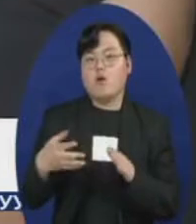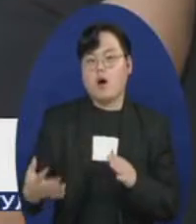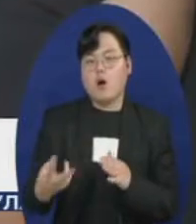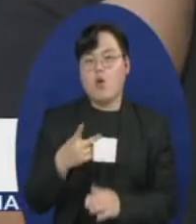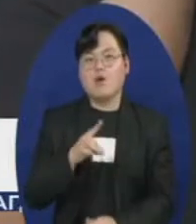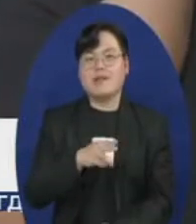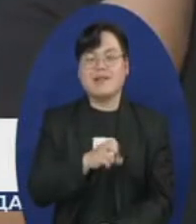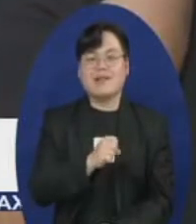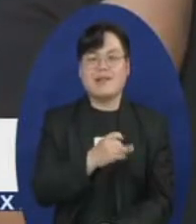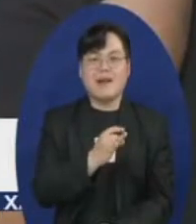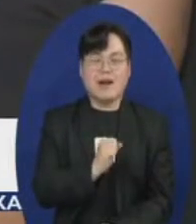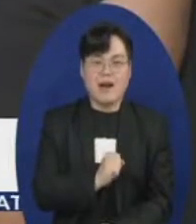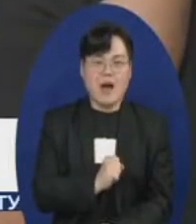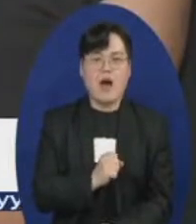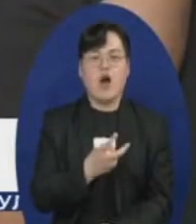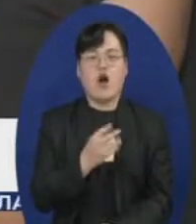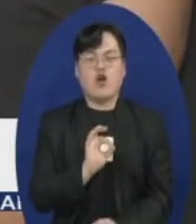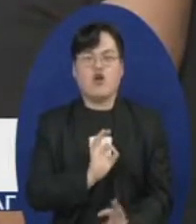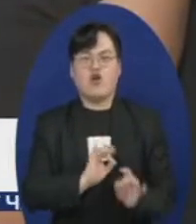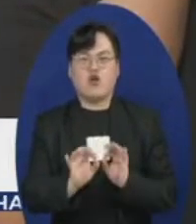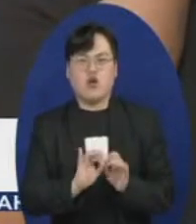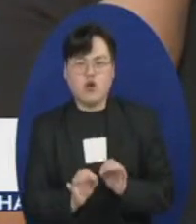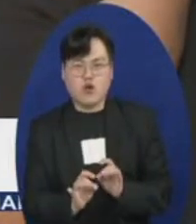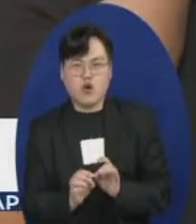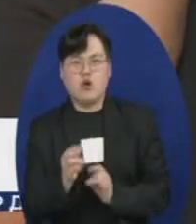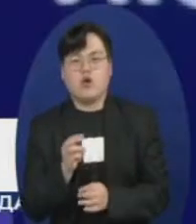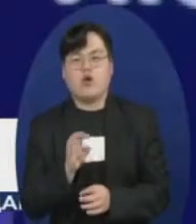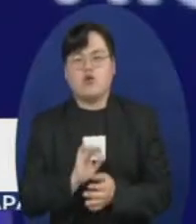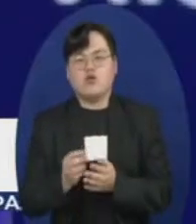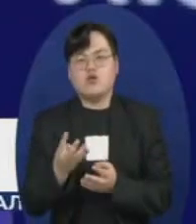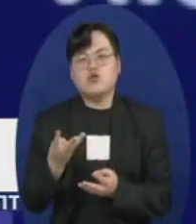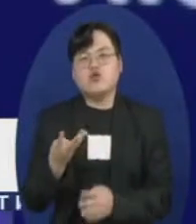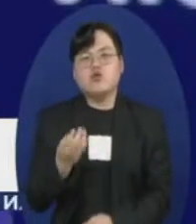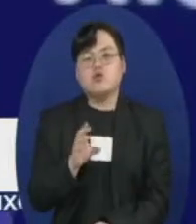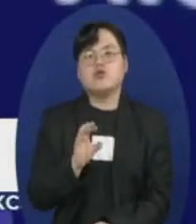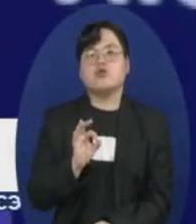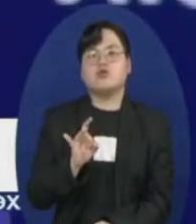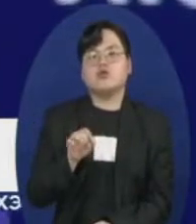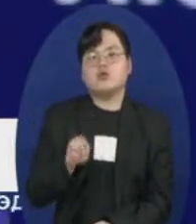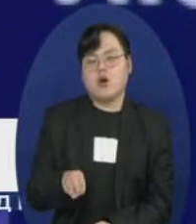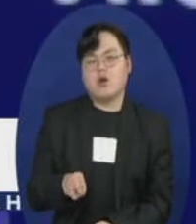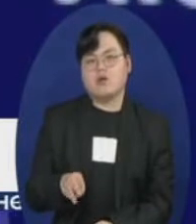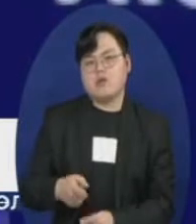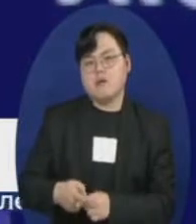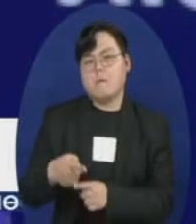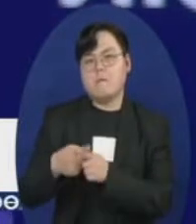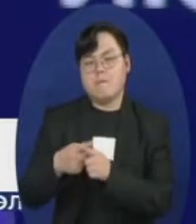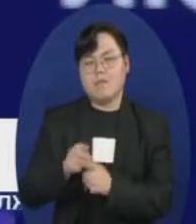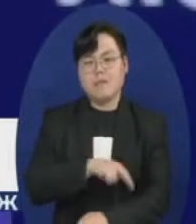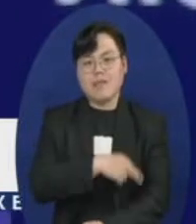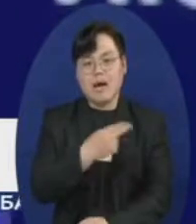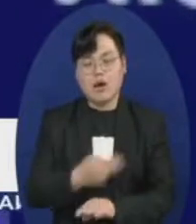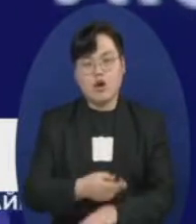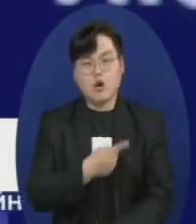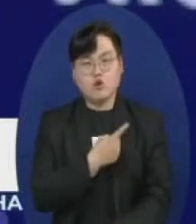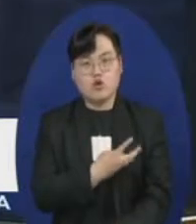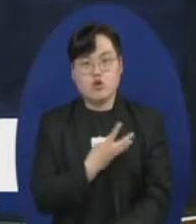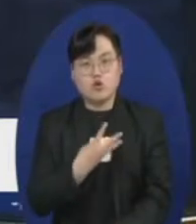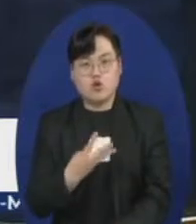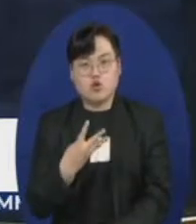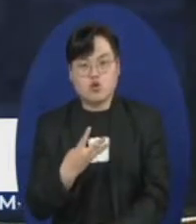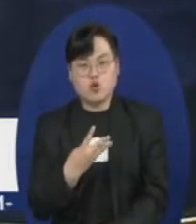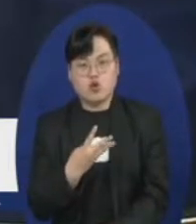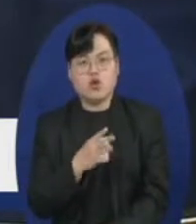сорт, тос тэжээл бусад төрлийн ургамлын 40 гаруй сортыг шинээр бий болгон нутгшуулжээ. Тухайлбал дархан